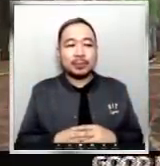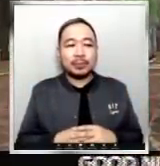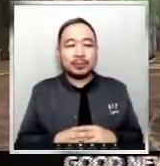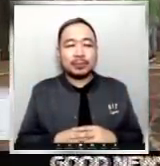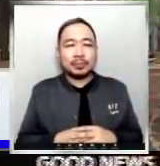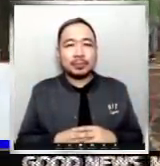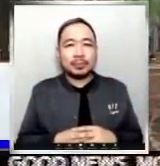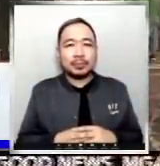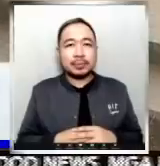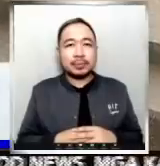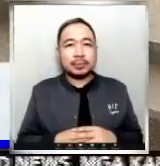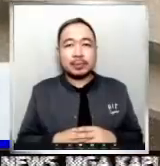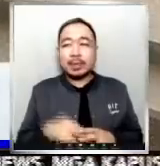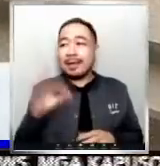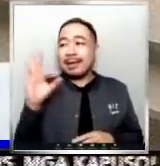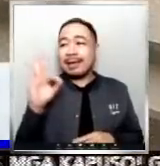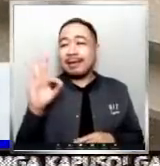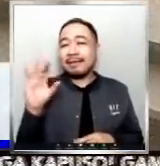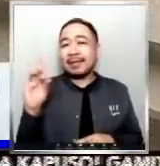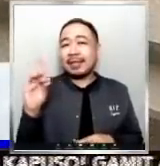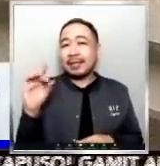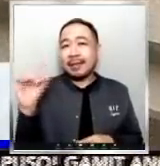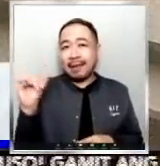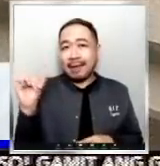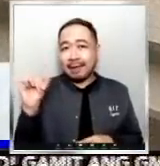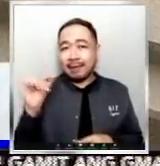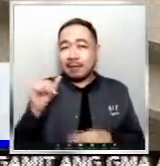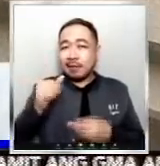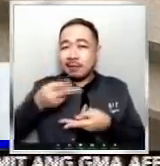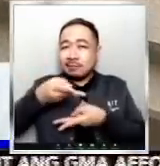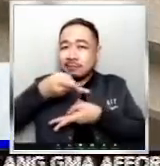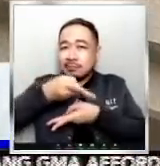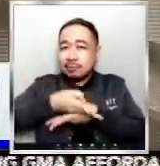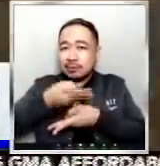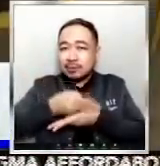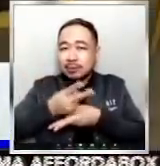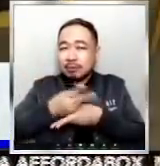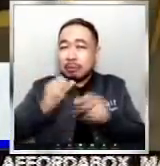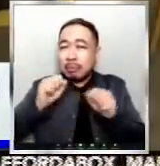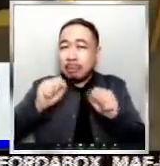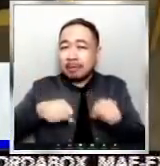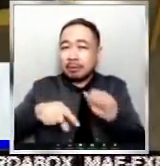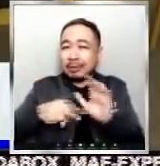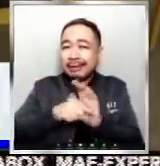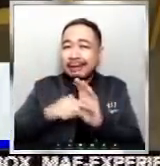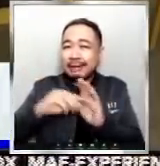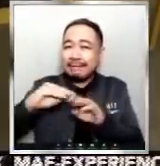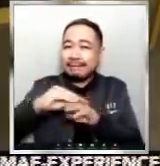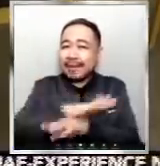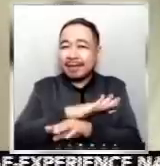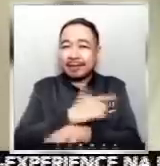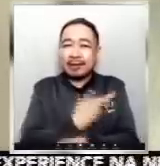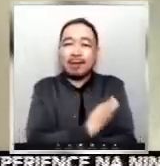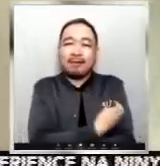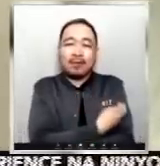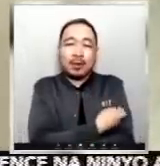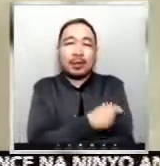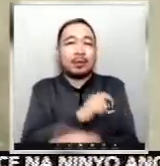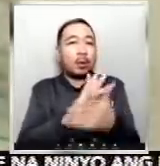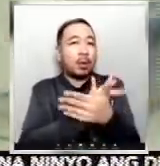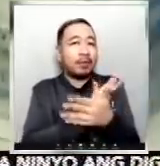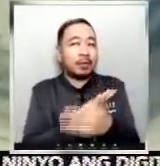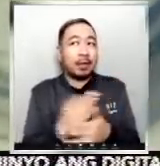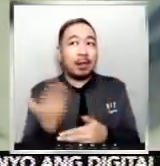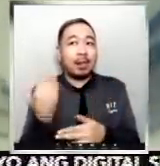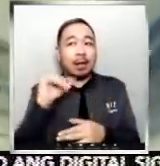Nakabantay ang Food and Drug Administration sa suspected adverse effects ng bakuna kontra COVID-19. Sa datos as of August 29, 18